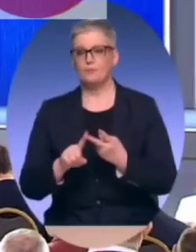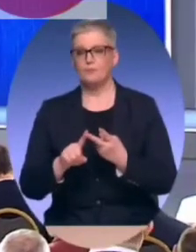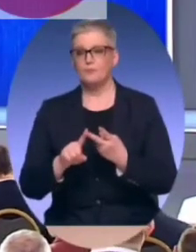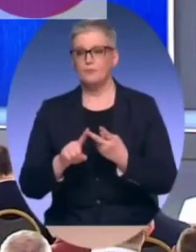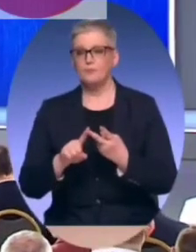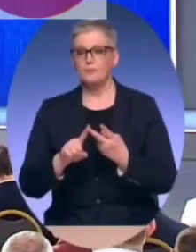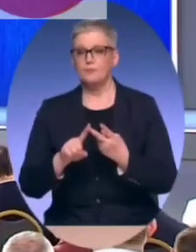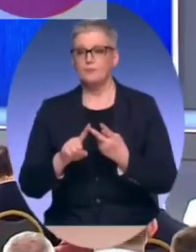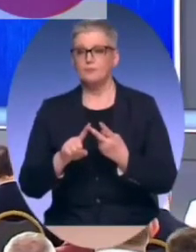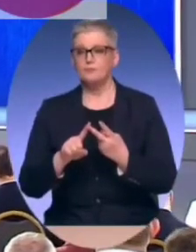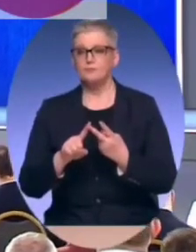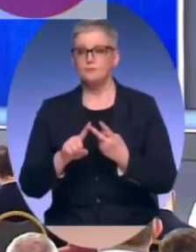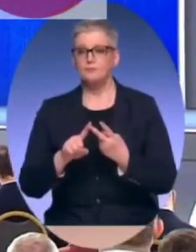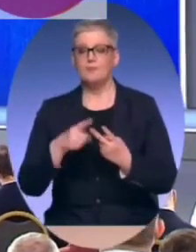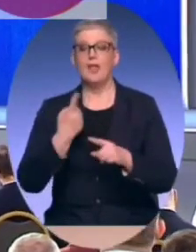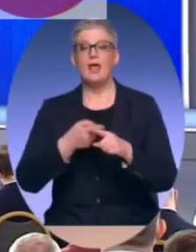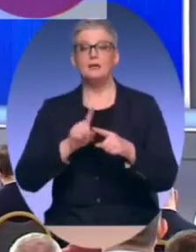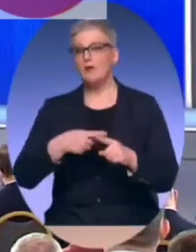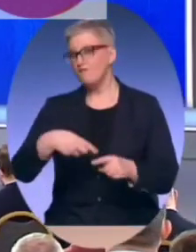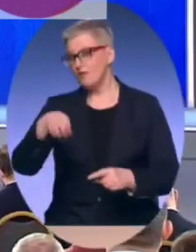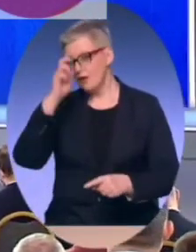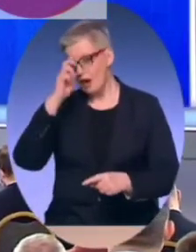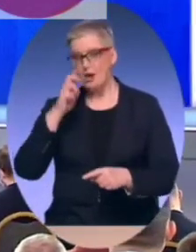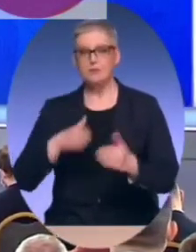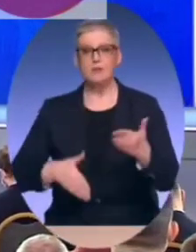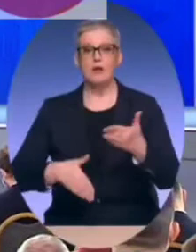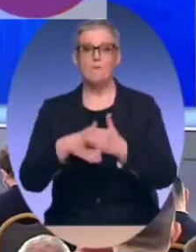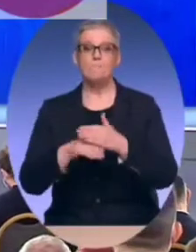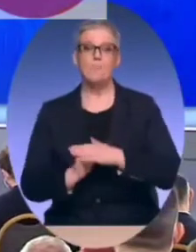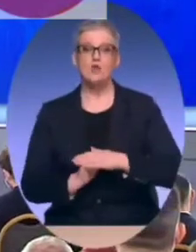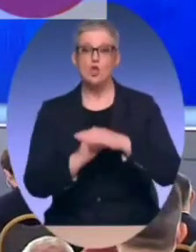это федеральная поддержка